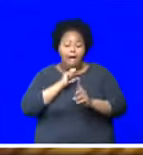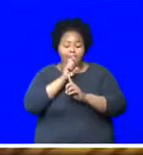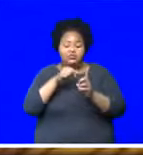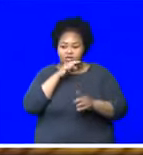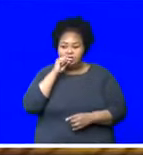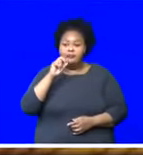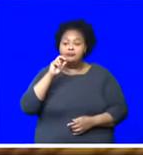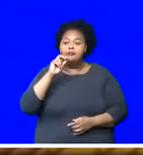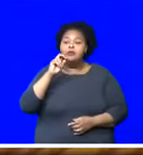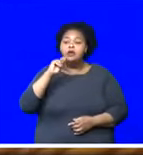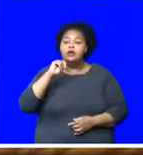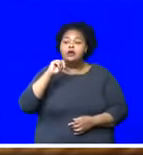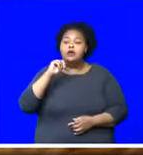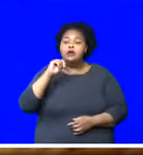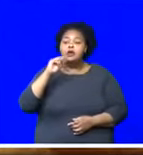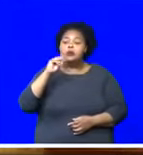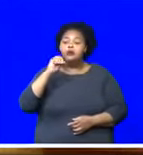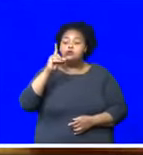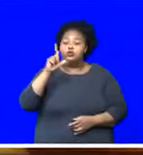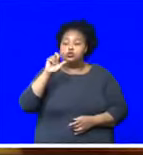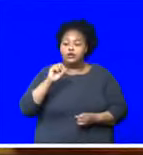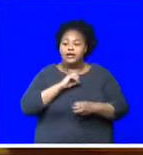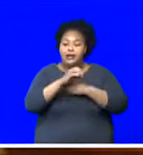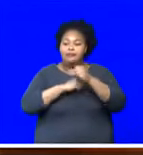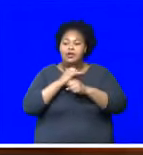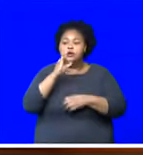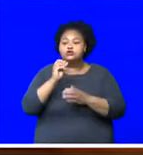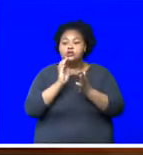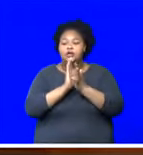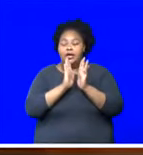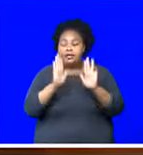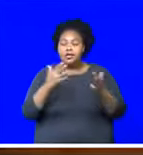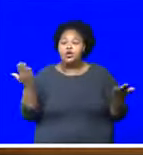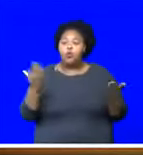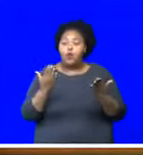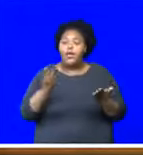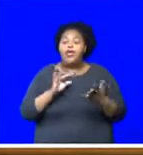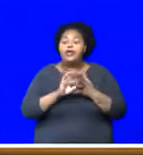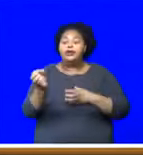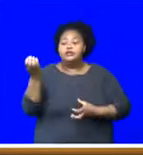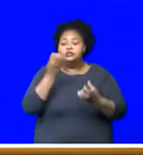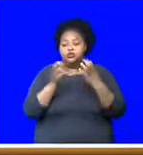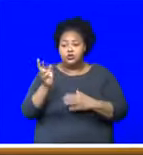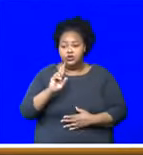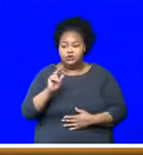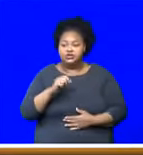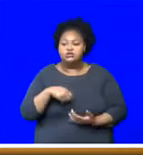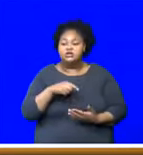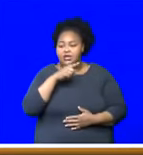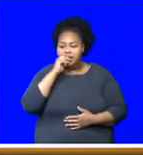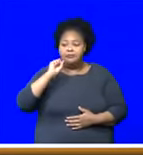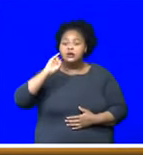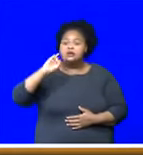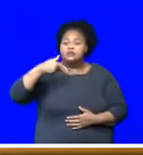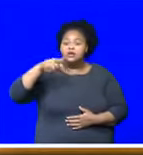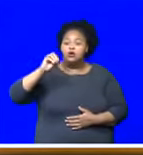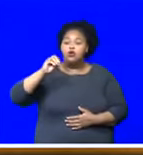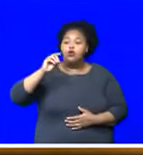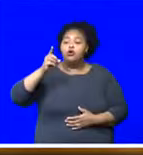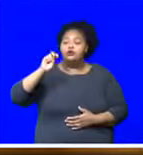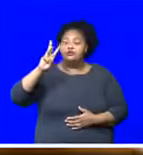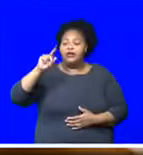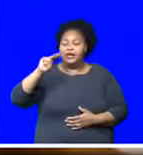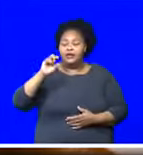elugodveni eshiselweni ngeminyaka wa 2019. Bozulu naDlamini baliphika licala lekubulala kodwa